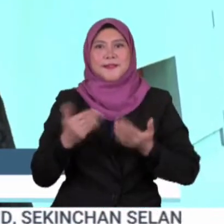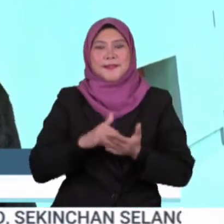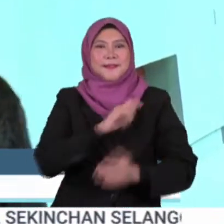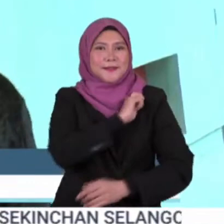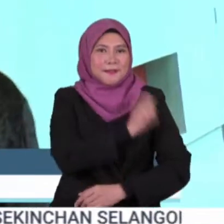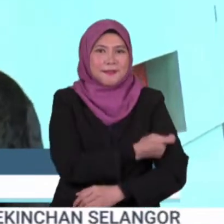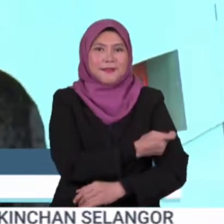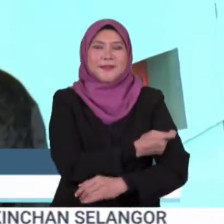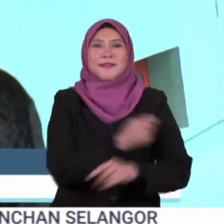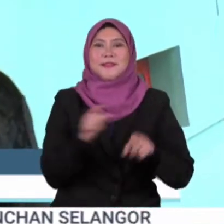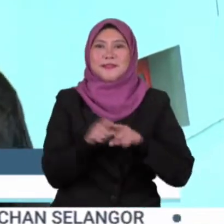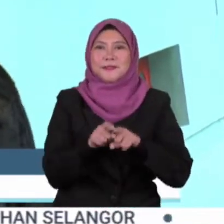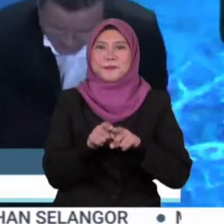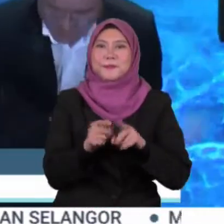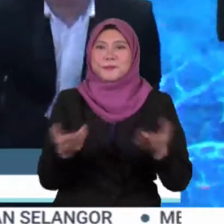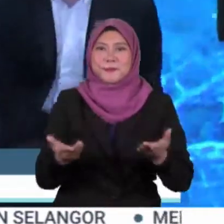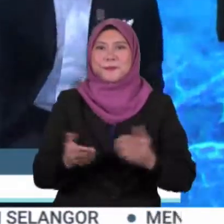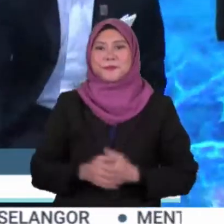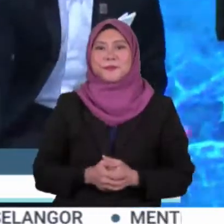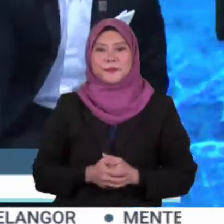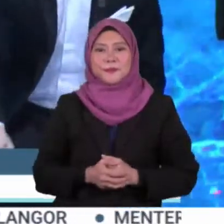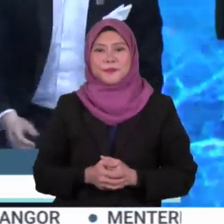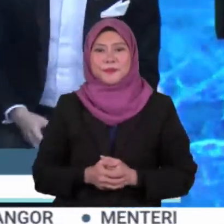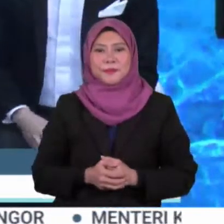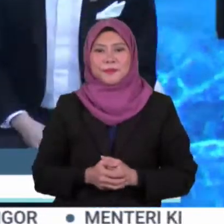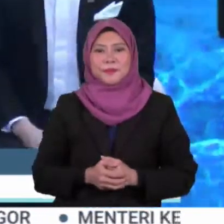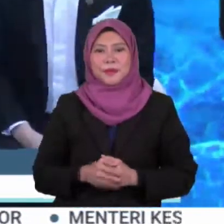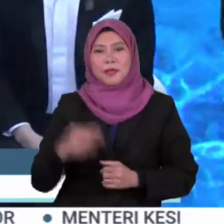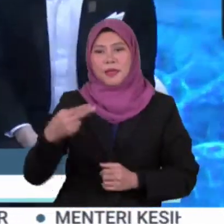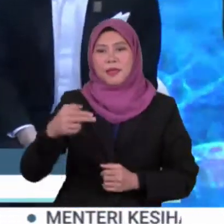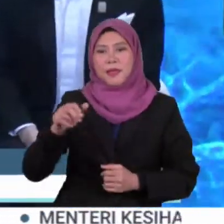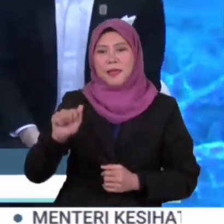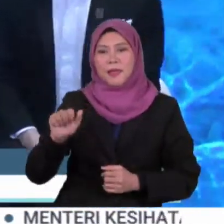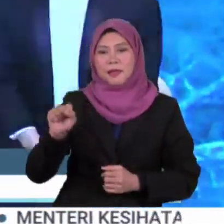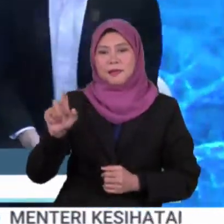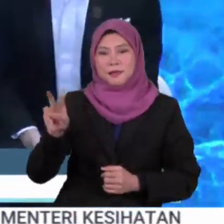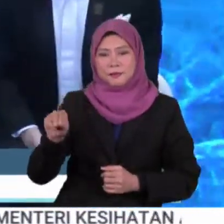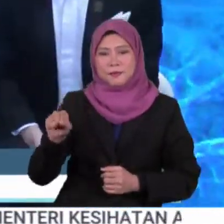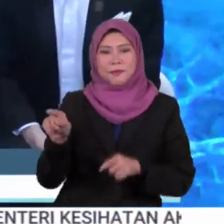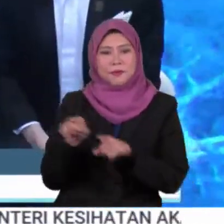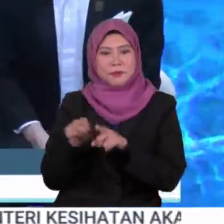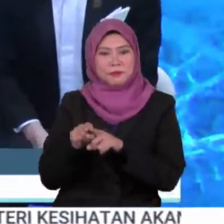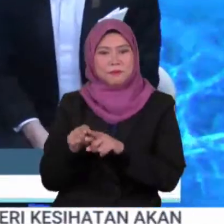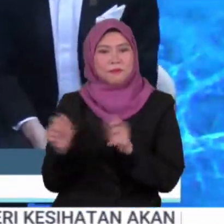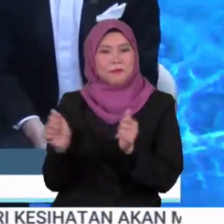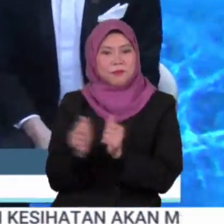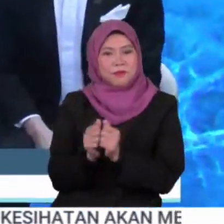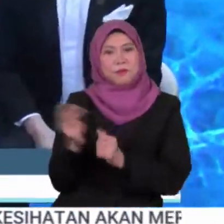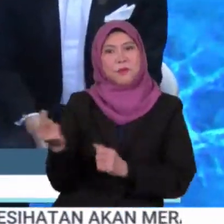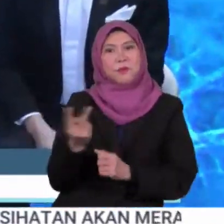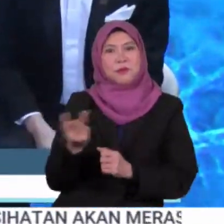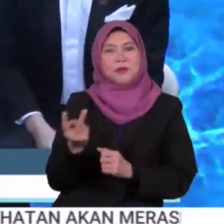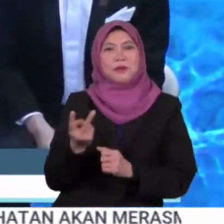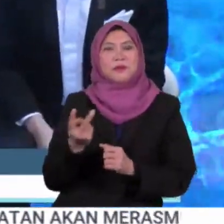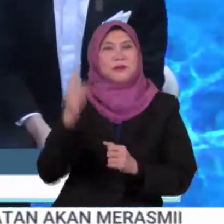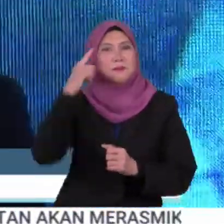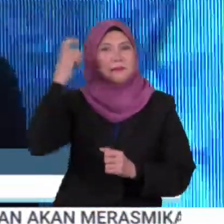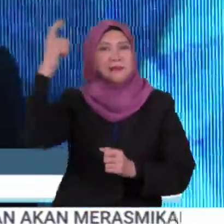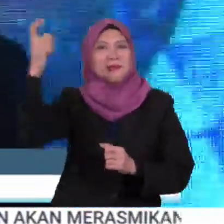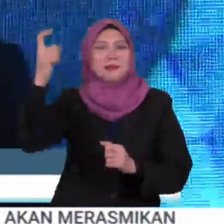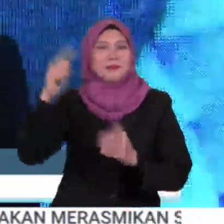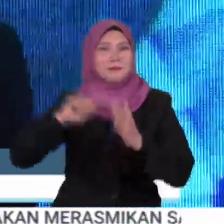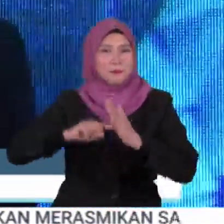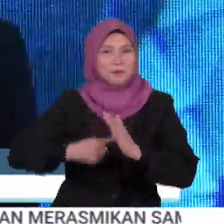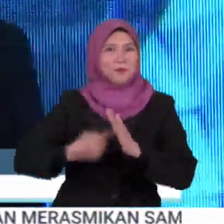ada lagi. Same like Hasif juga. Bagi Hasif pula, berpeluang bergandingan dengan idolanya adalah impian sejak dulu